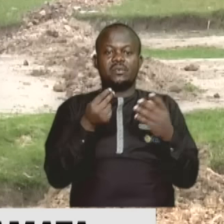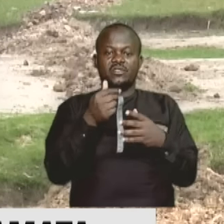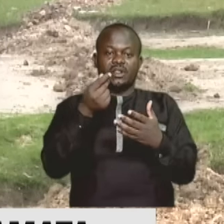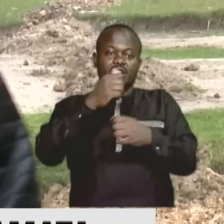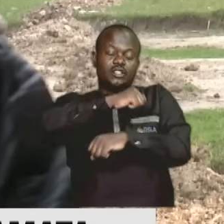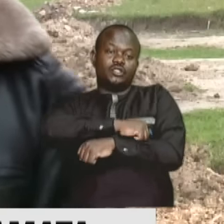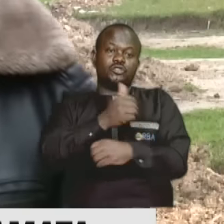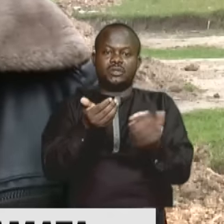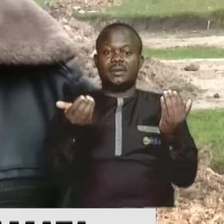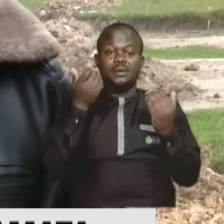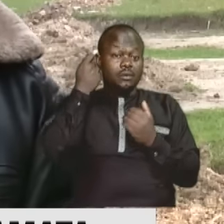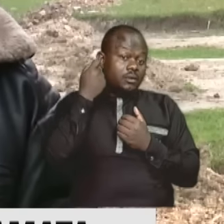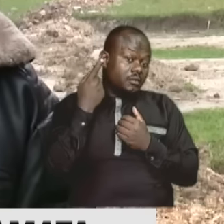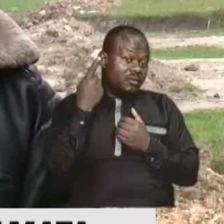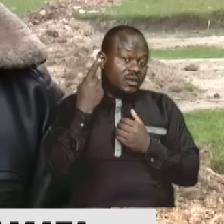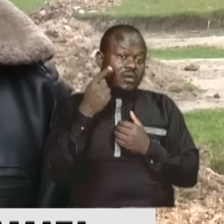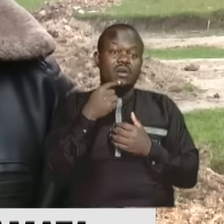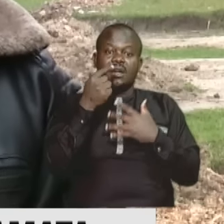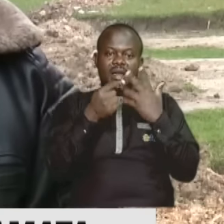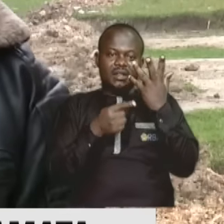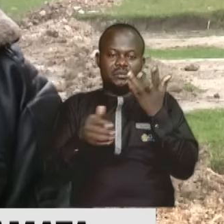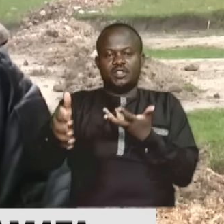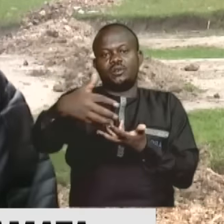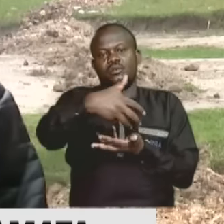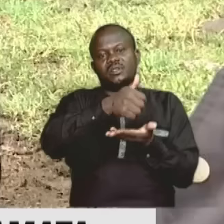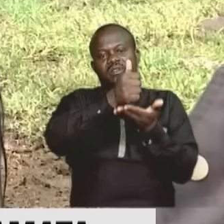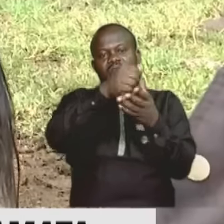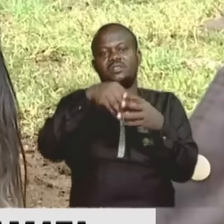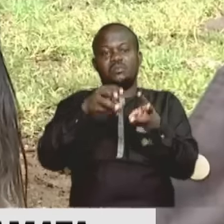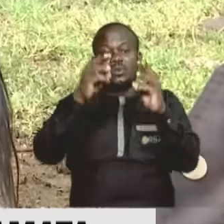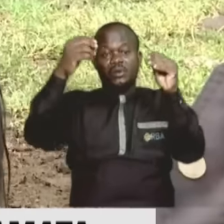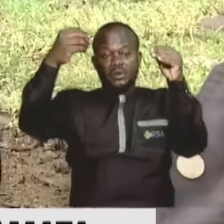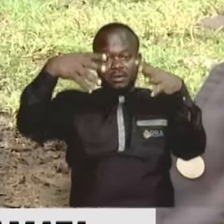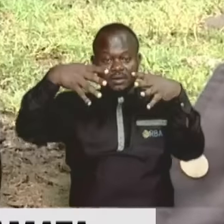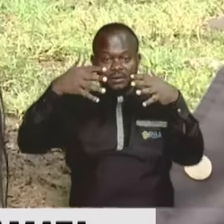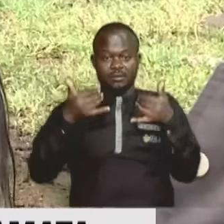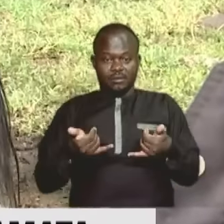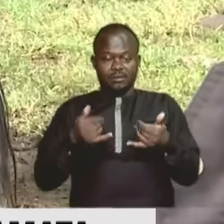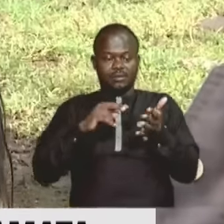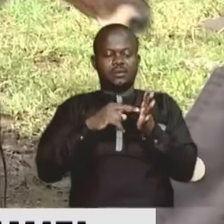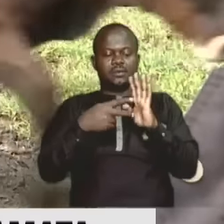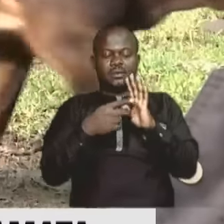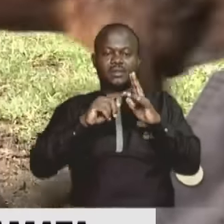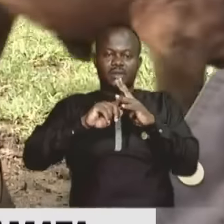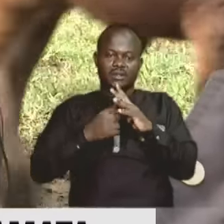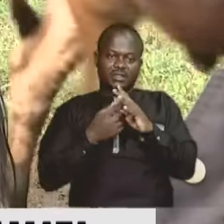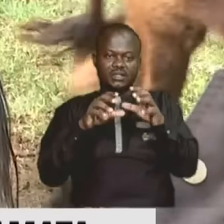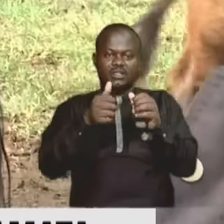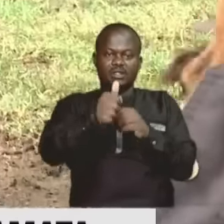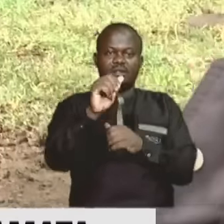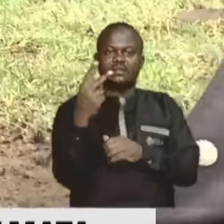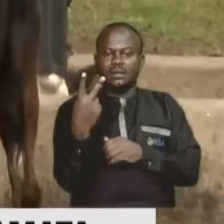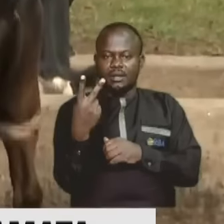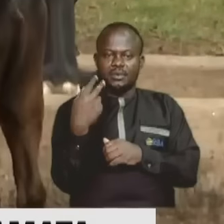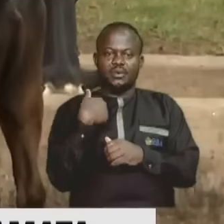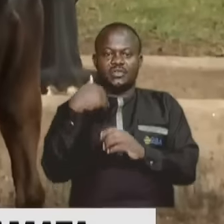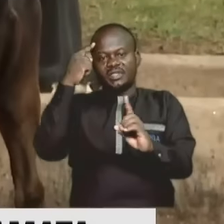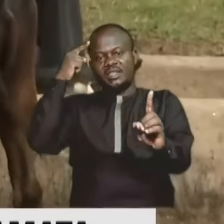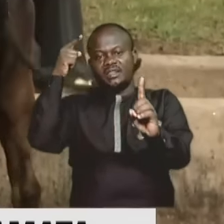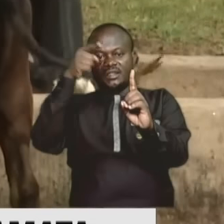ko hari ikiri kusanyizo ryakoze mu buryo bugaragara. Kuri ubu mushinga watangiye icyiciro cyawo cya kabiri ufite